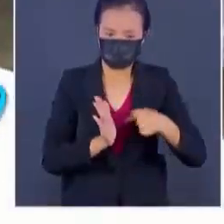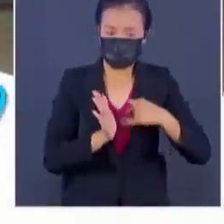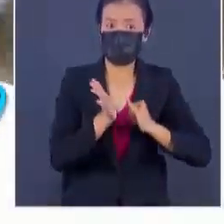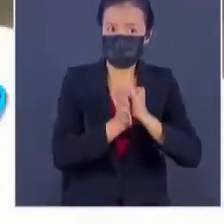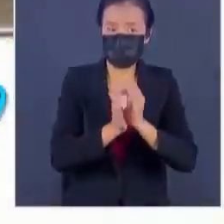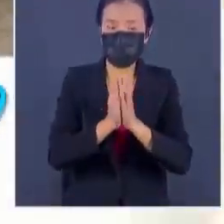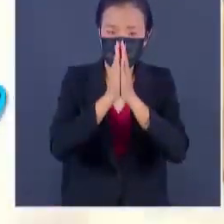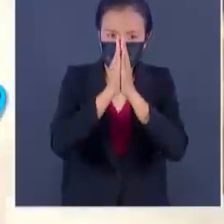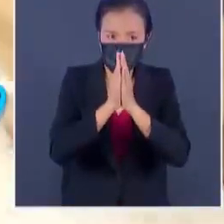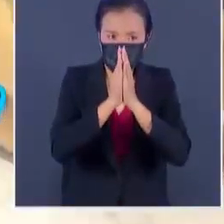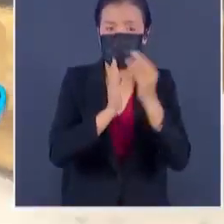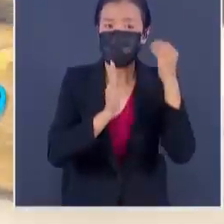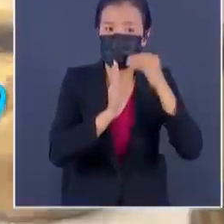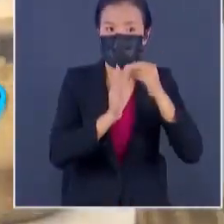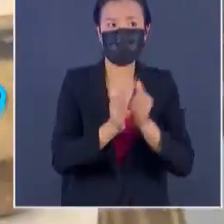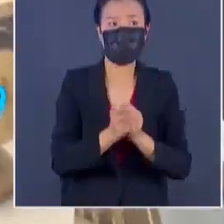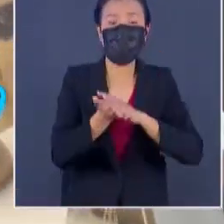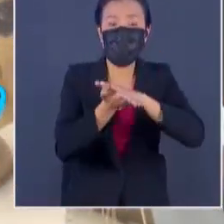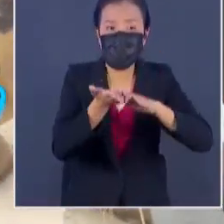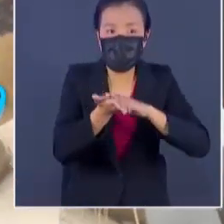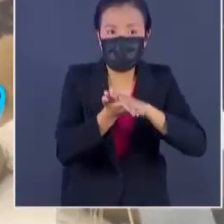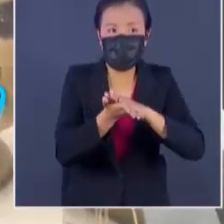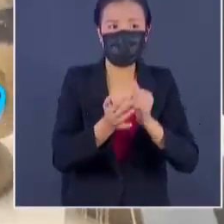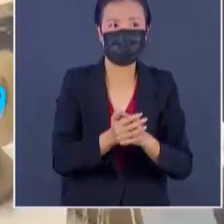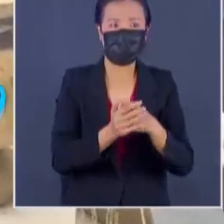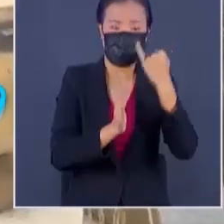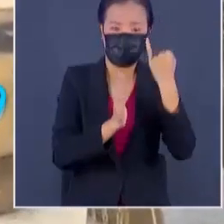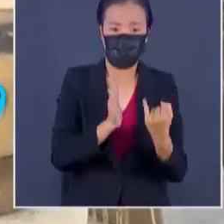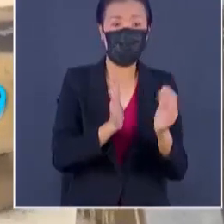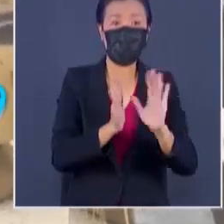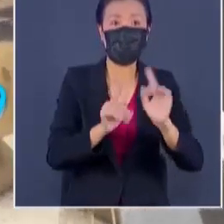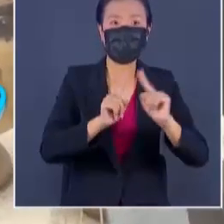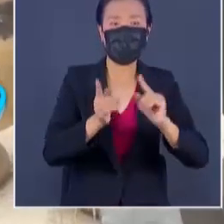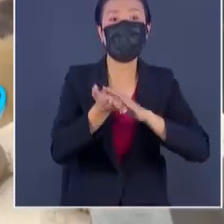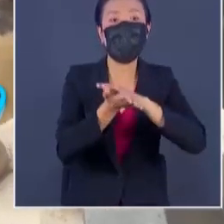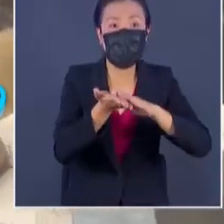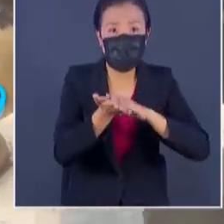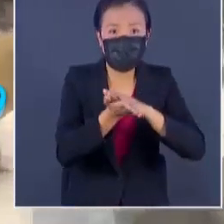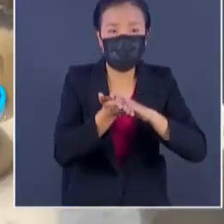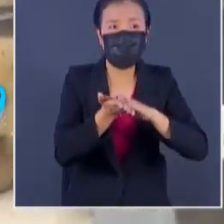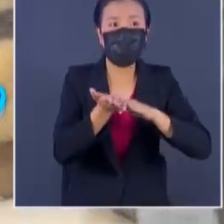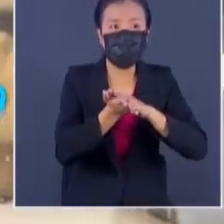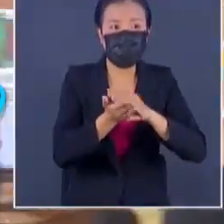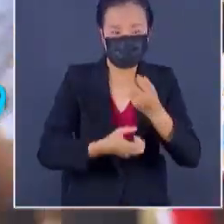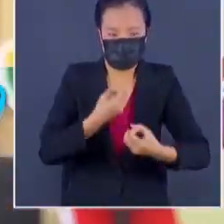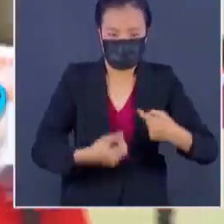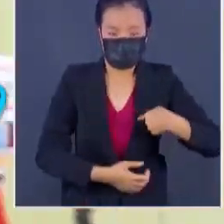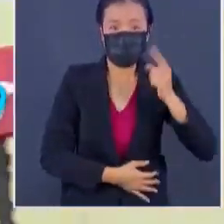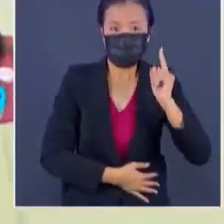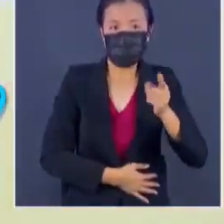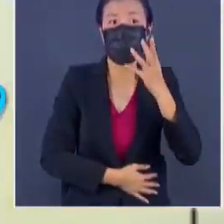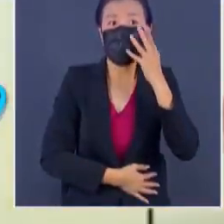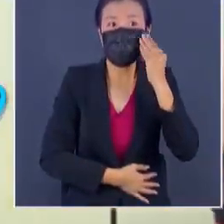กก็จะยกมือขอโทษก่อนตลอดการขอโทษเธอก็บอกว่าไม่ได้แปลว่าแพ้นะคะแต่ว่าเป็นการขอโทษมันเป็นการแสดงความจริงใจ